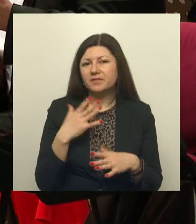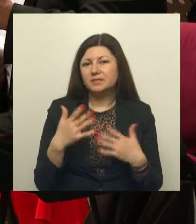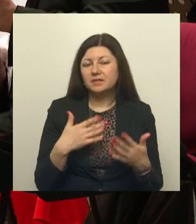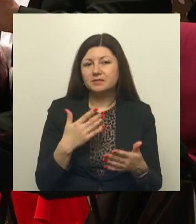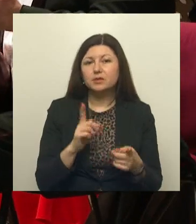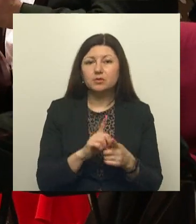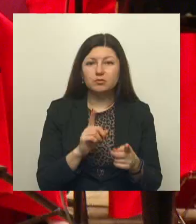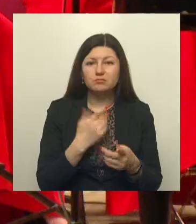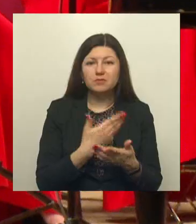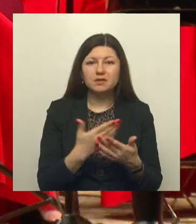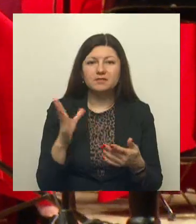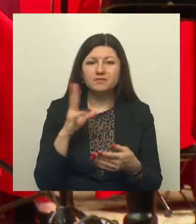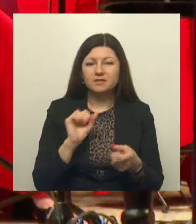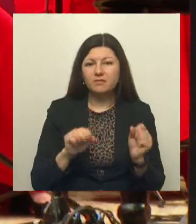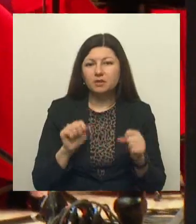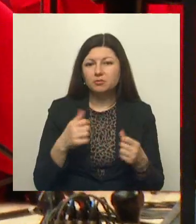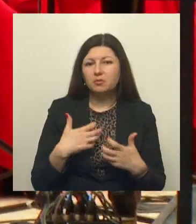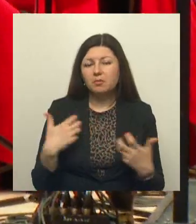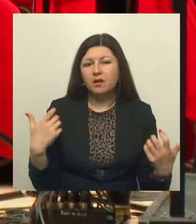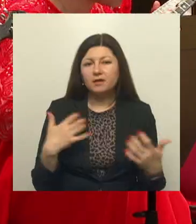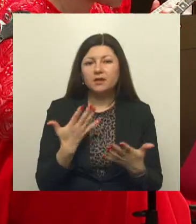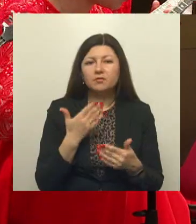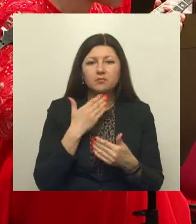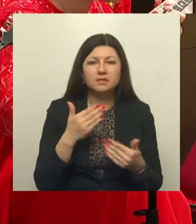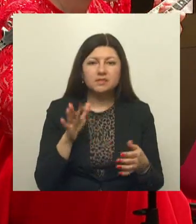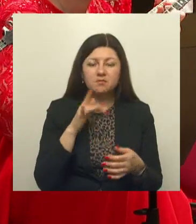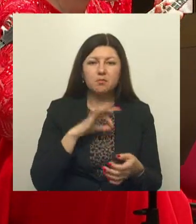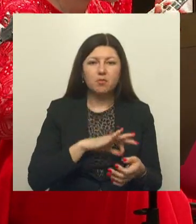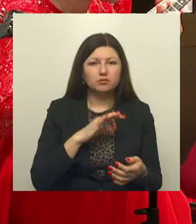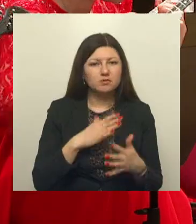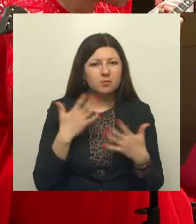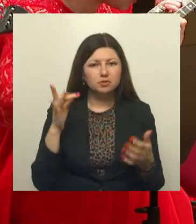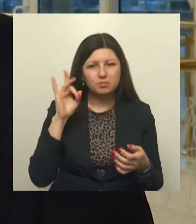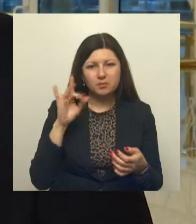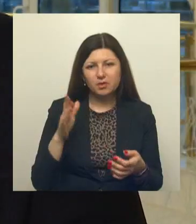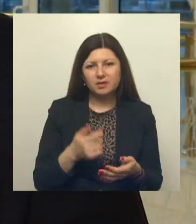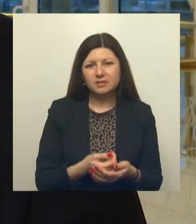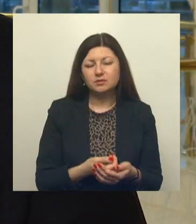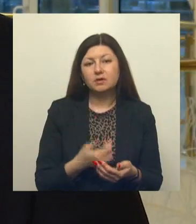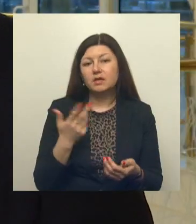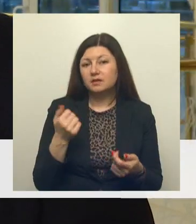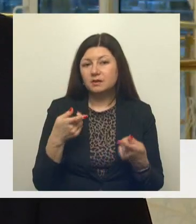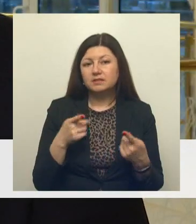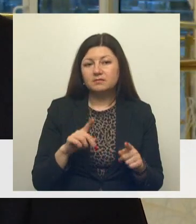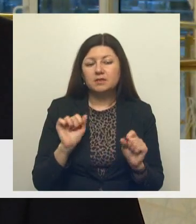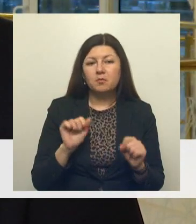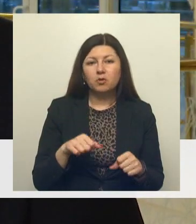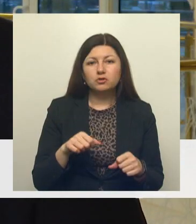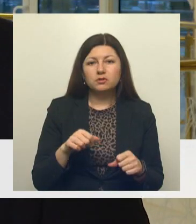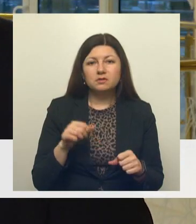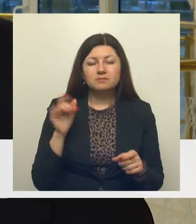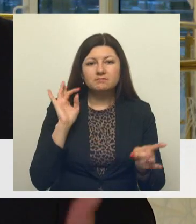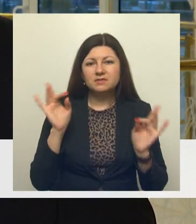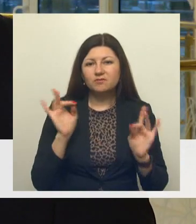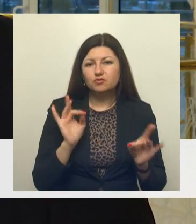аккомпанемент оркестра показал все возможности баяна, который в последнее время пользуется большой популярностью. Действительно, может